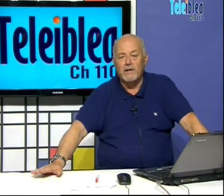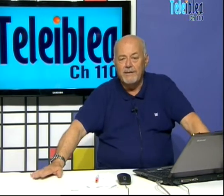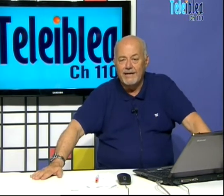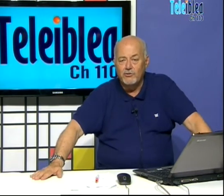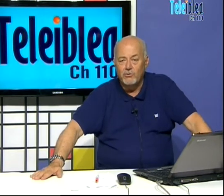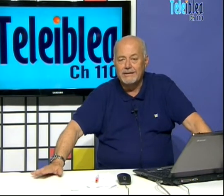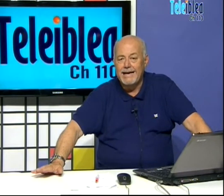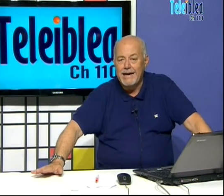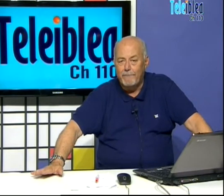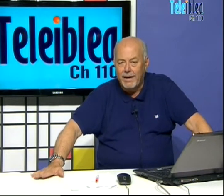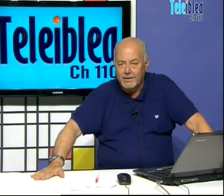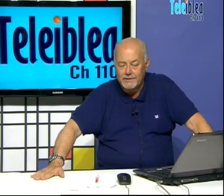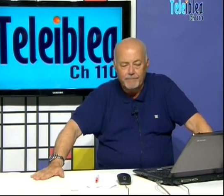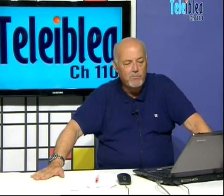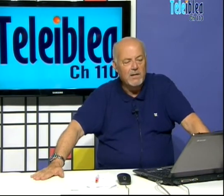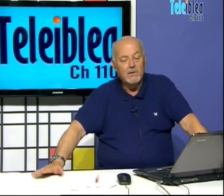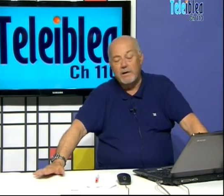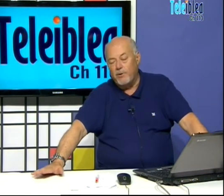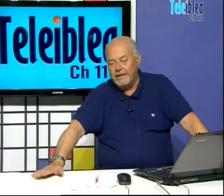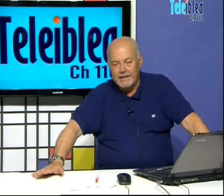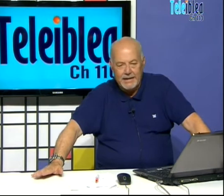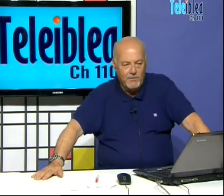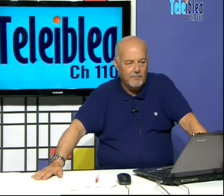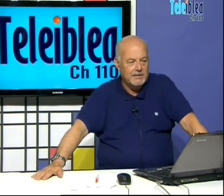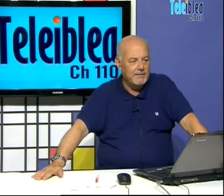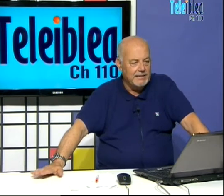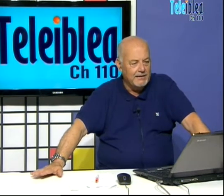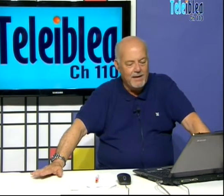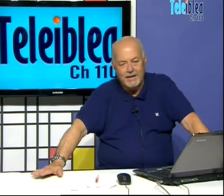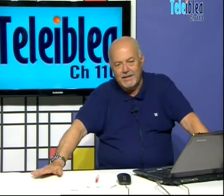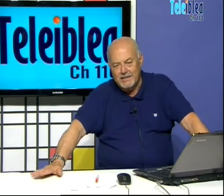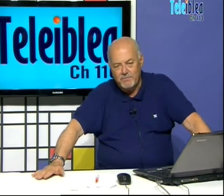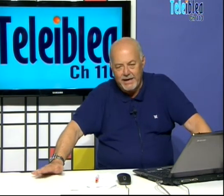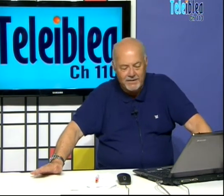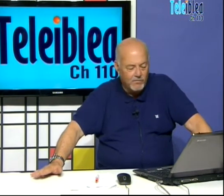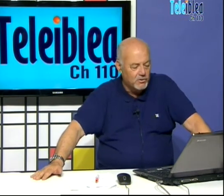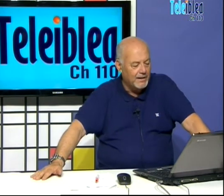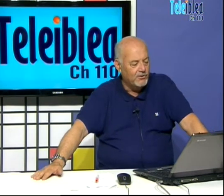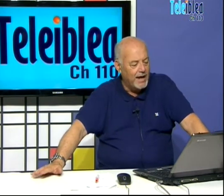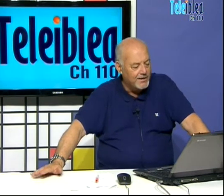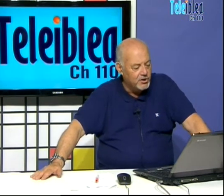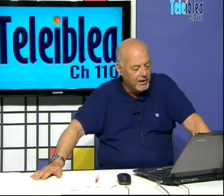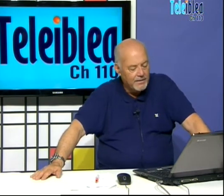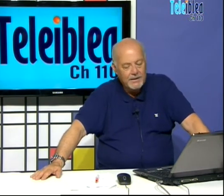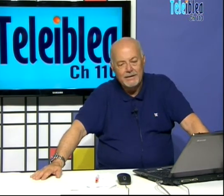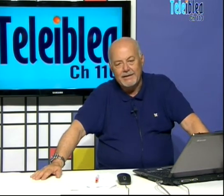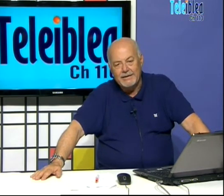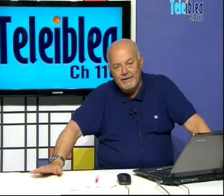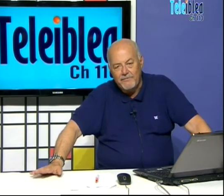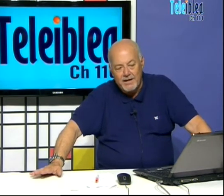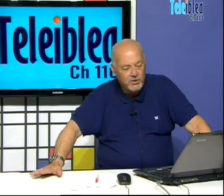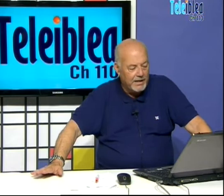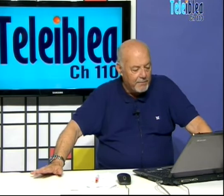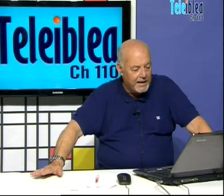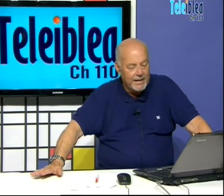nuovo regolamento degli appalti. Qui poi chiederemo la prossima settimana agli esperti, in questo caso l'ANCE,